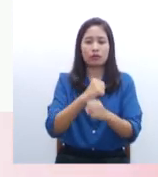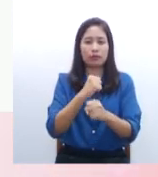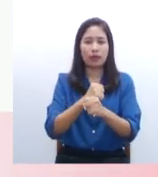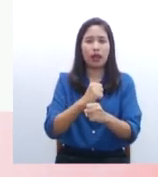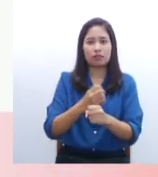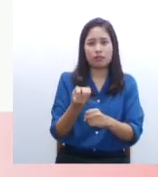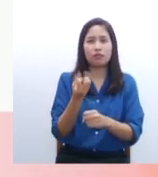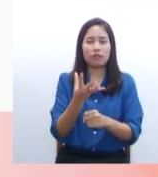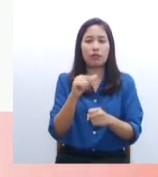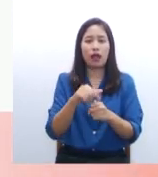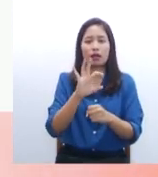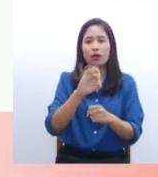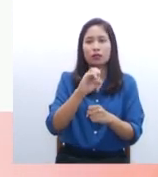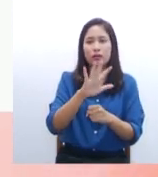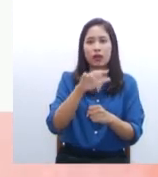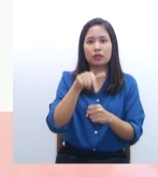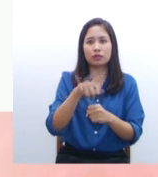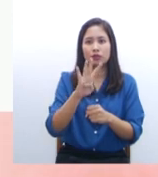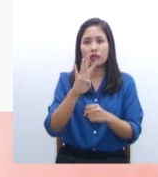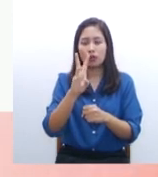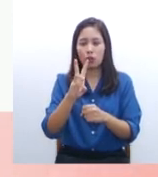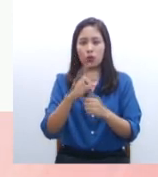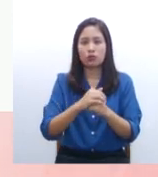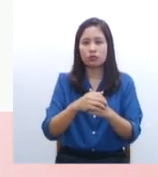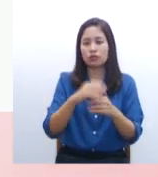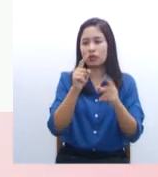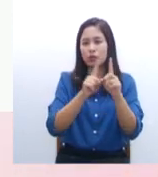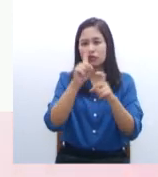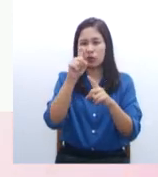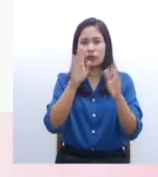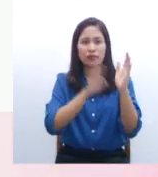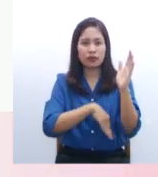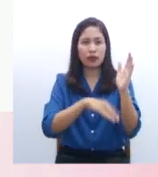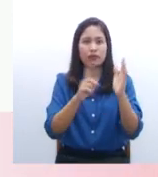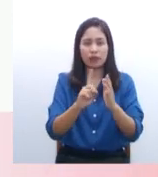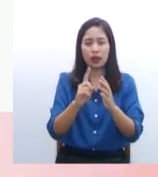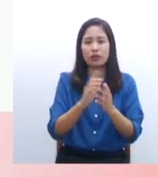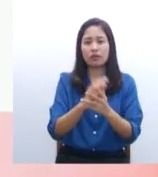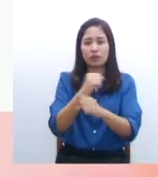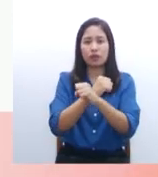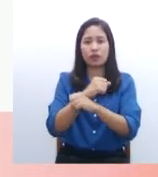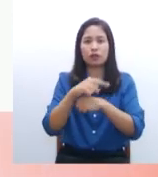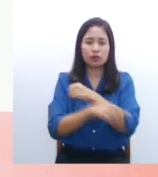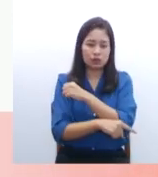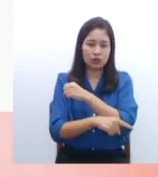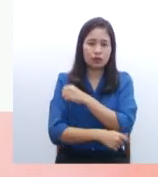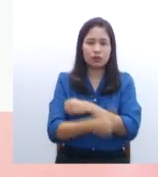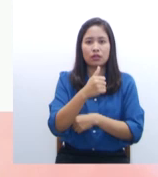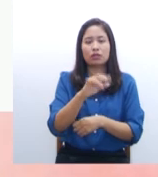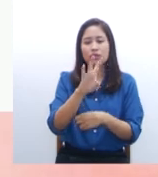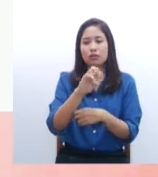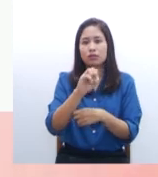สุดรายละ 95.46 คะแนนนะครับส่วนตัวชี้วัดที่ได้คะแนนน้อยสุดก็คือเรื่องของตัวชี้วัดเรื่องของการป้องกันการทุจริตครับได้คะแนนร้อ